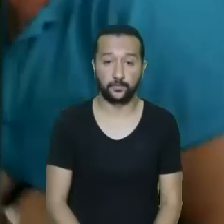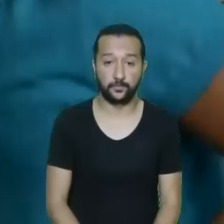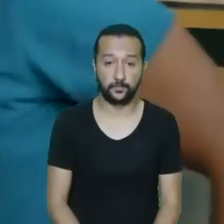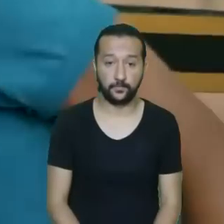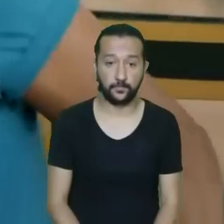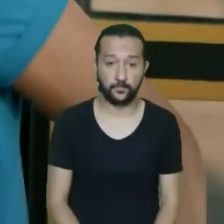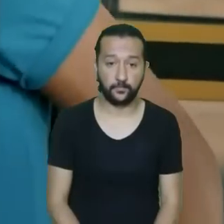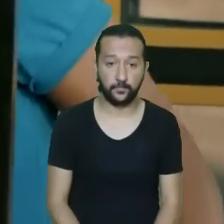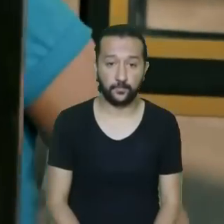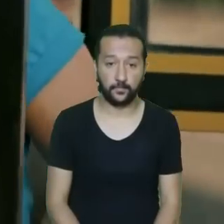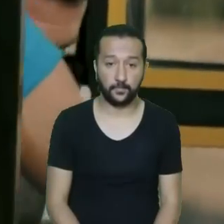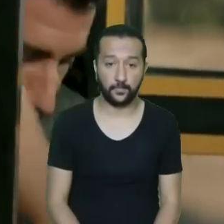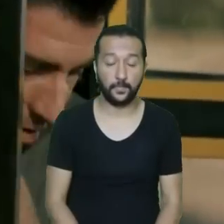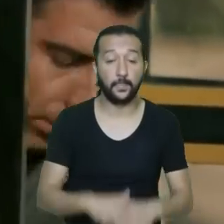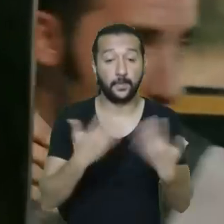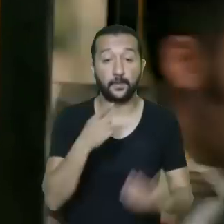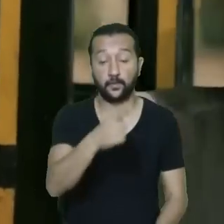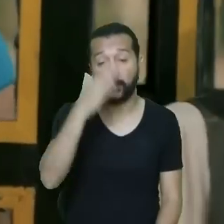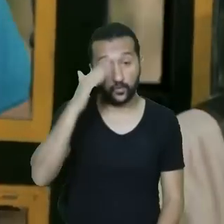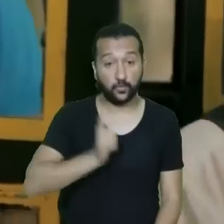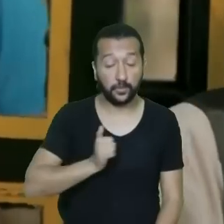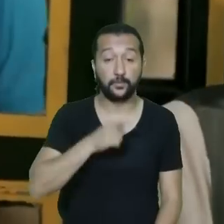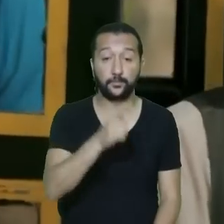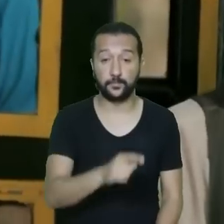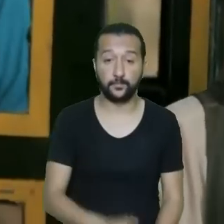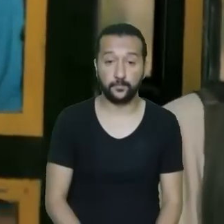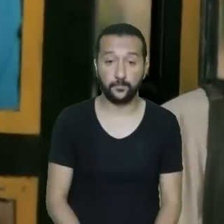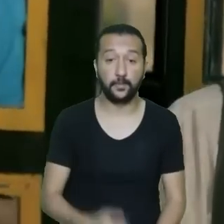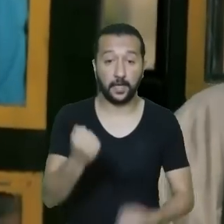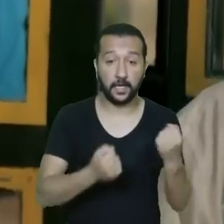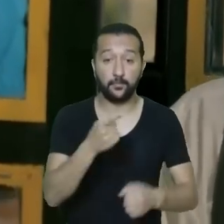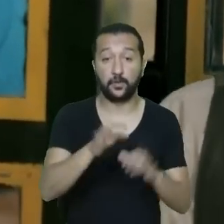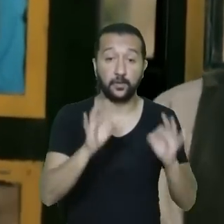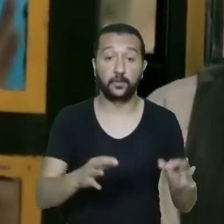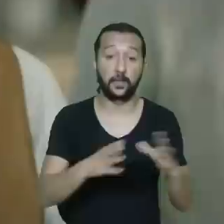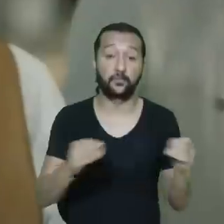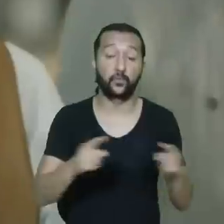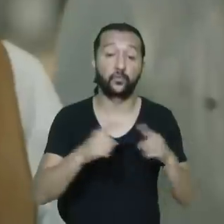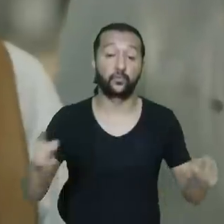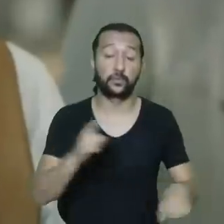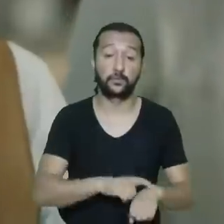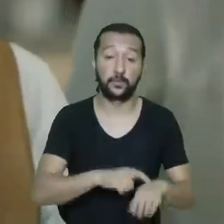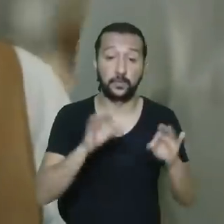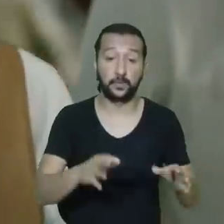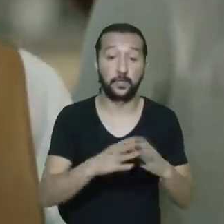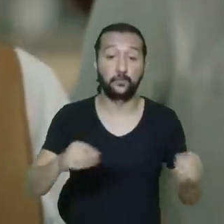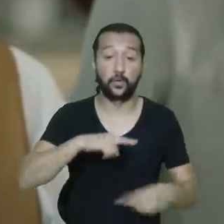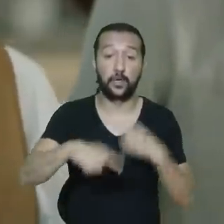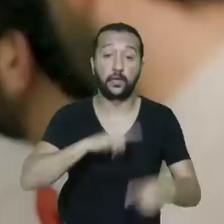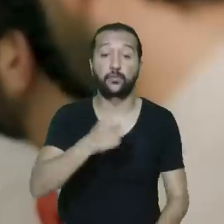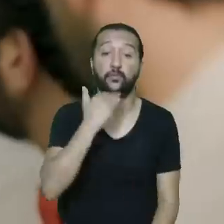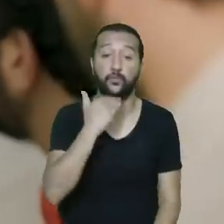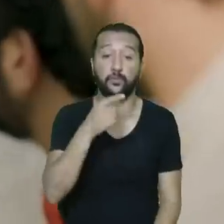Telefonu İsmail aldı. Yalnız komutanım, araba bayağıdır ortalıklarda yok. Yani biz bayağıdır arabayı